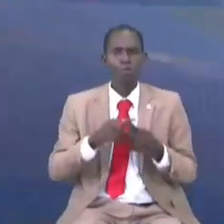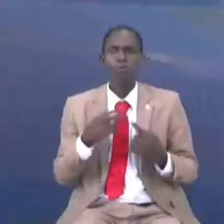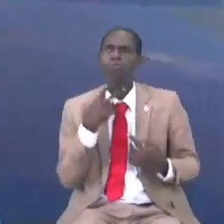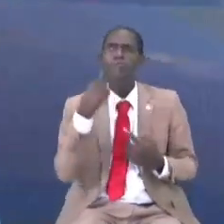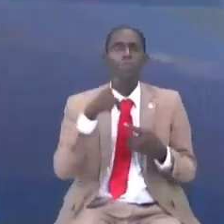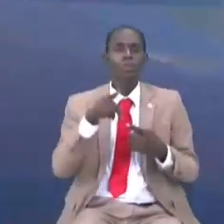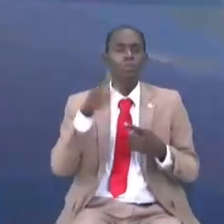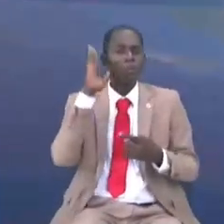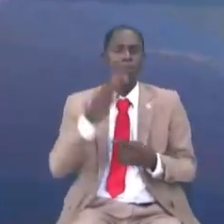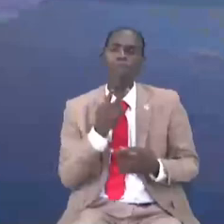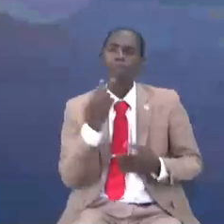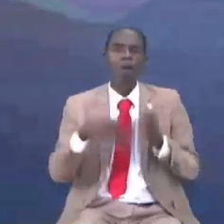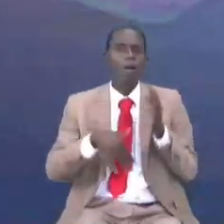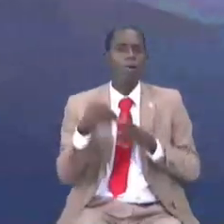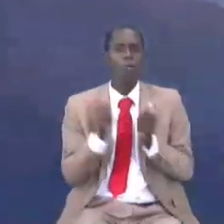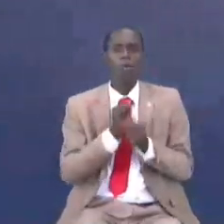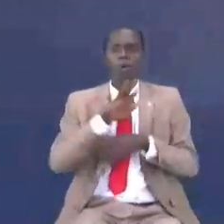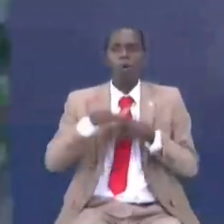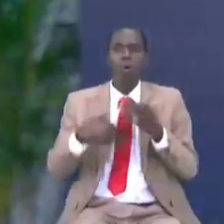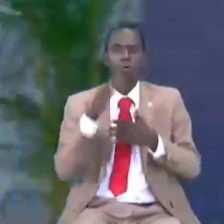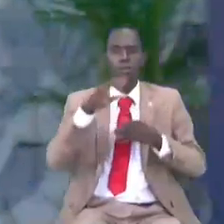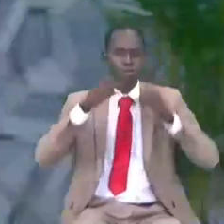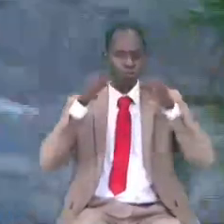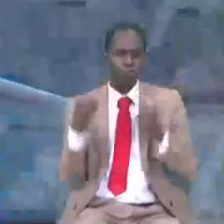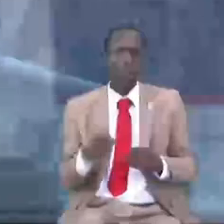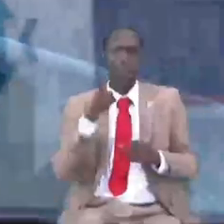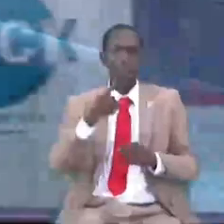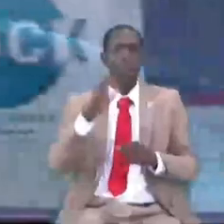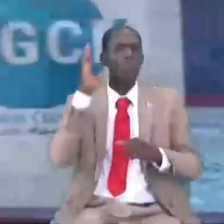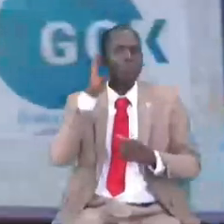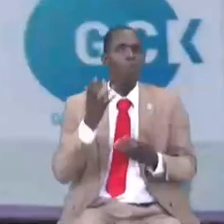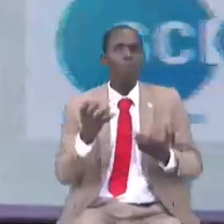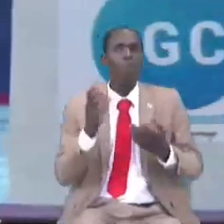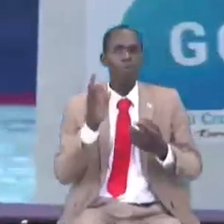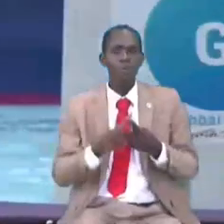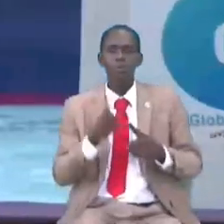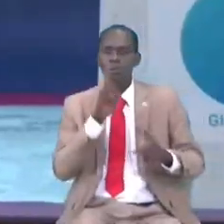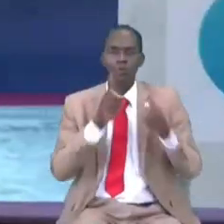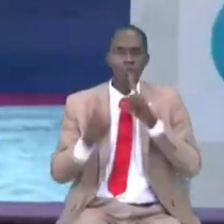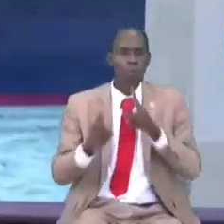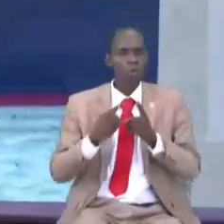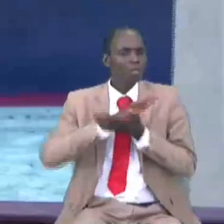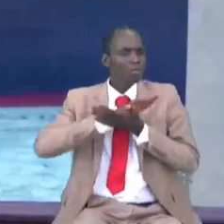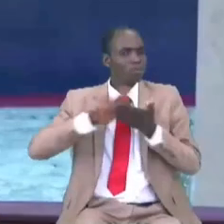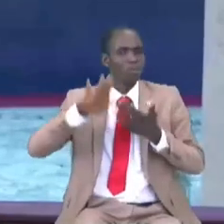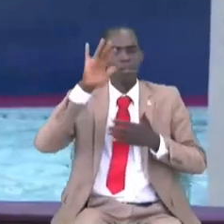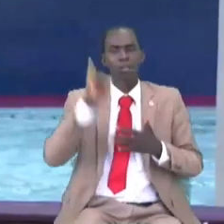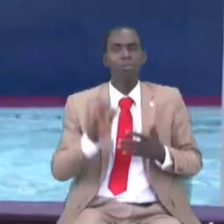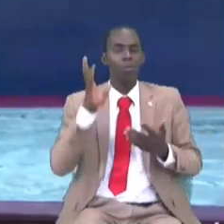que vous avez. Vous allez vouloir parler avec conviction. Vous allez vouloir apporter la conviction sur ceux qui sont